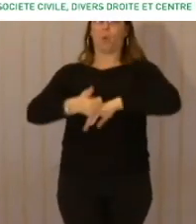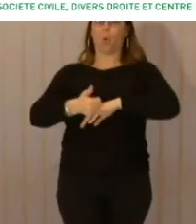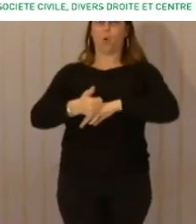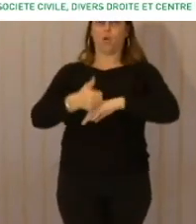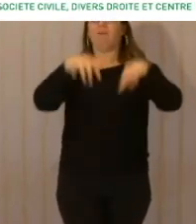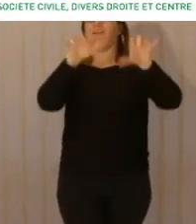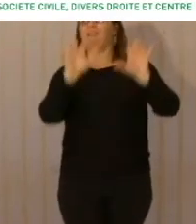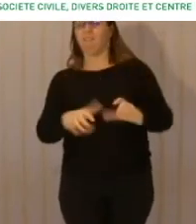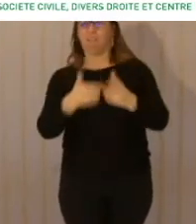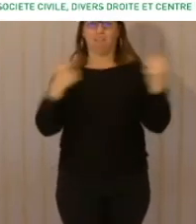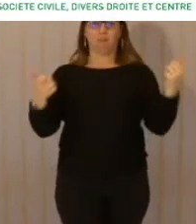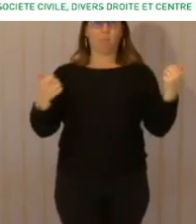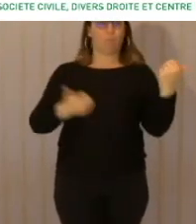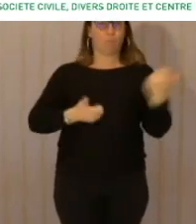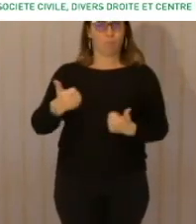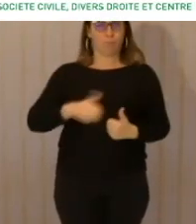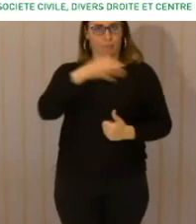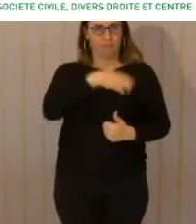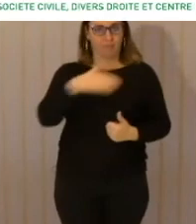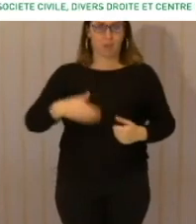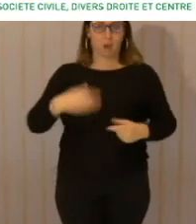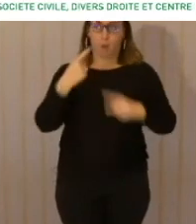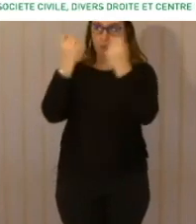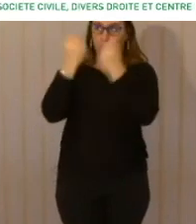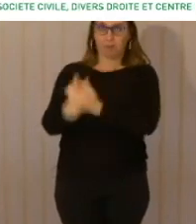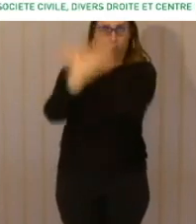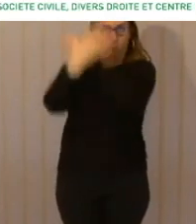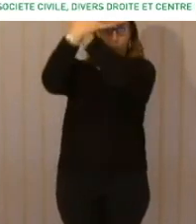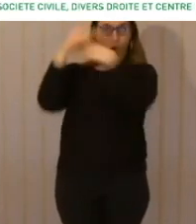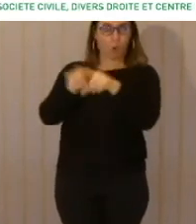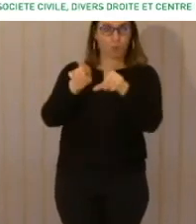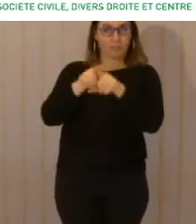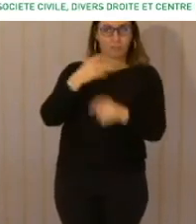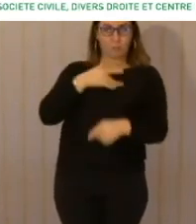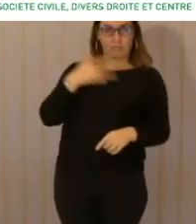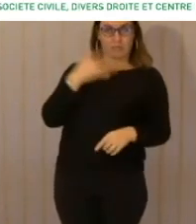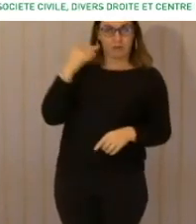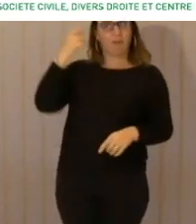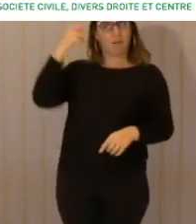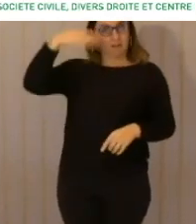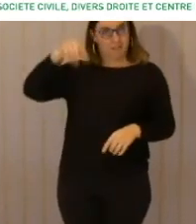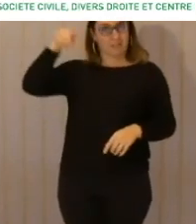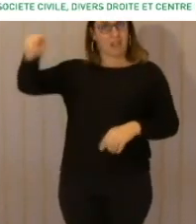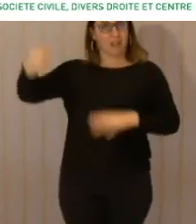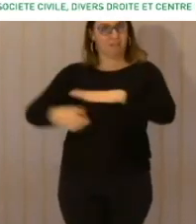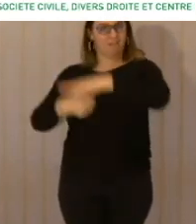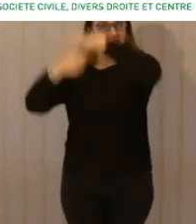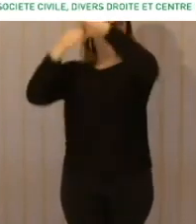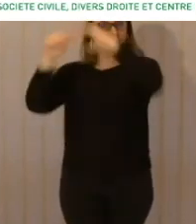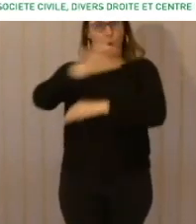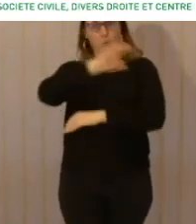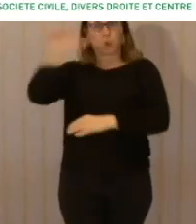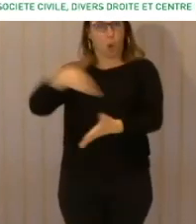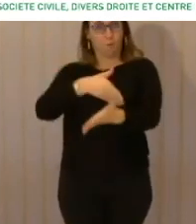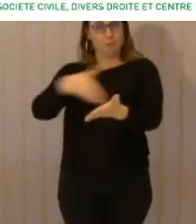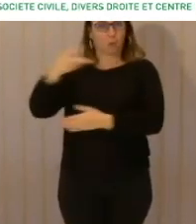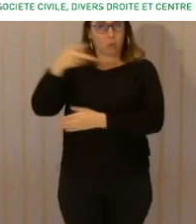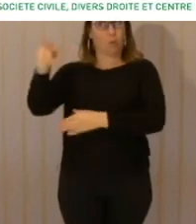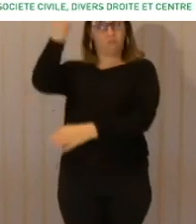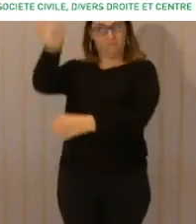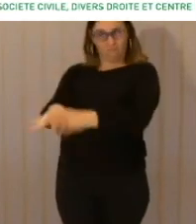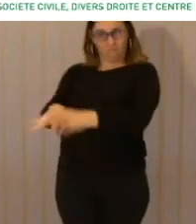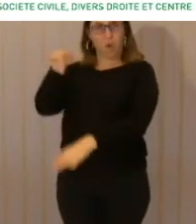et métropolitain. Vous savez que la métropole de son côté est en train d'envisager de créer un siège de près de 100 millions d'euros que vous avez